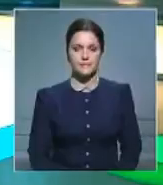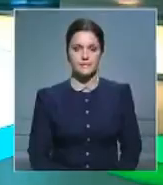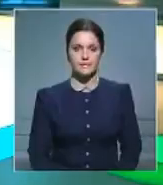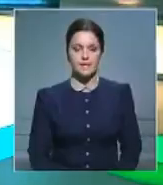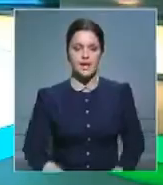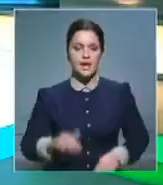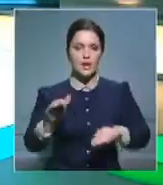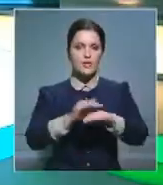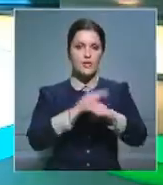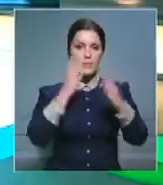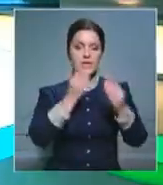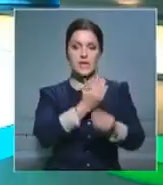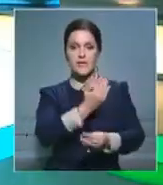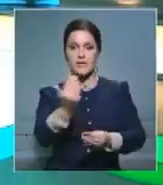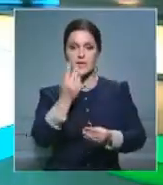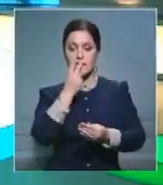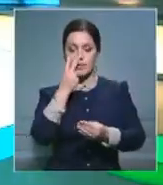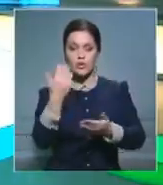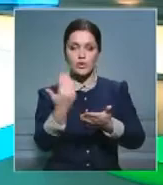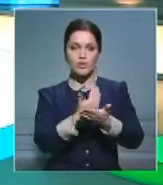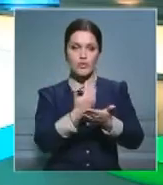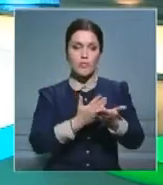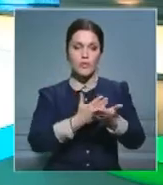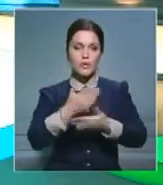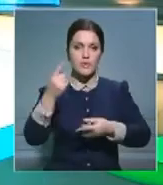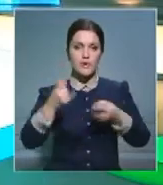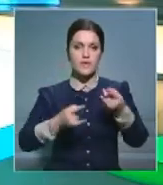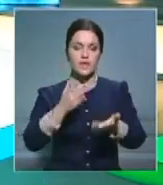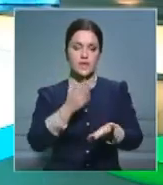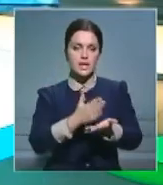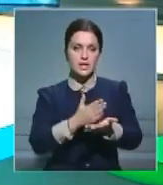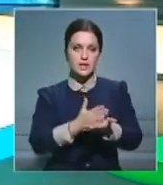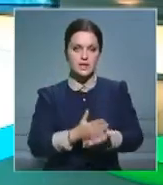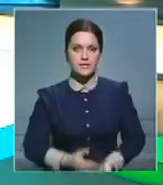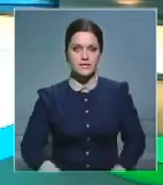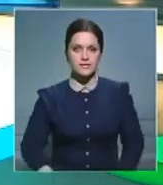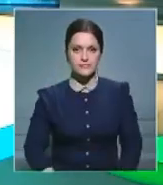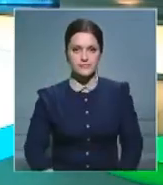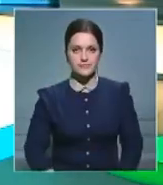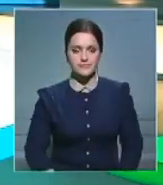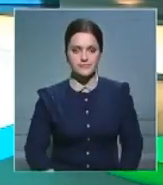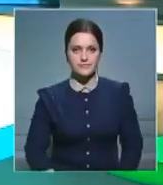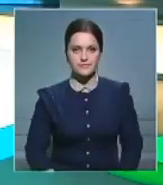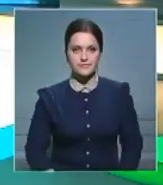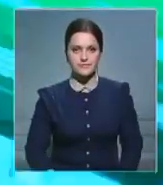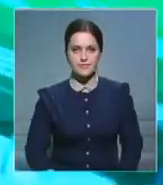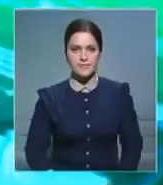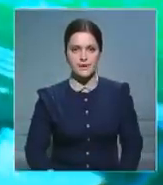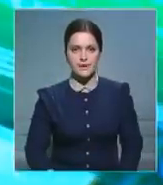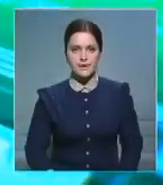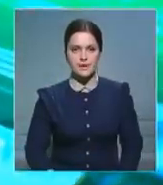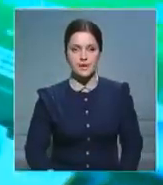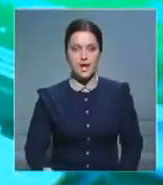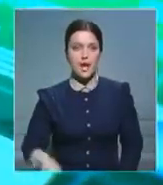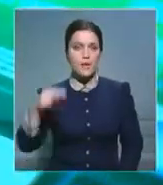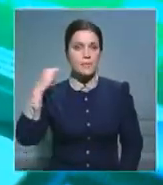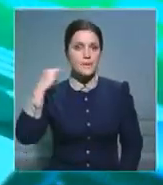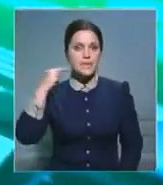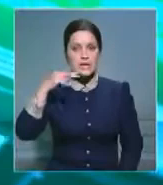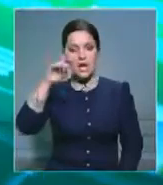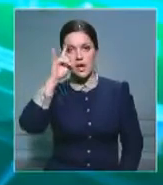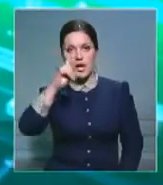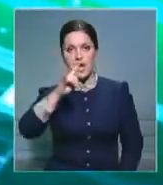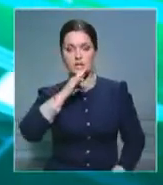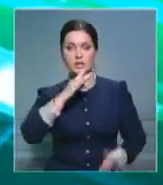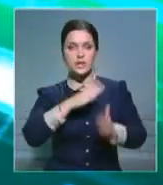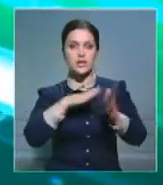А вы смотрите новости. Добрый день. Для вас работает сурдопереводчик Виктория Антонишина и я, Алмаз Ашин. Президент Казахстана в очередной